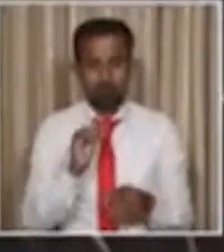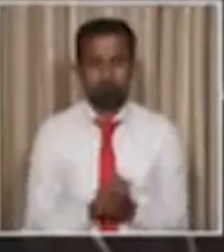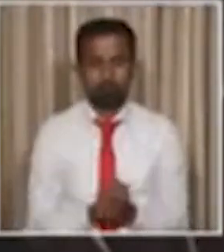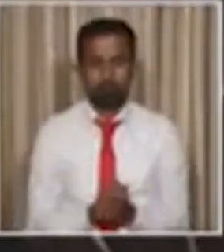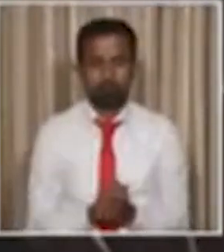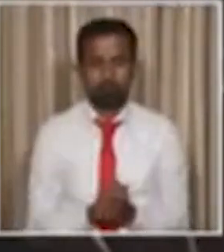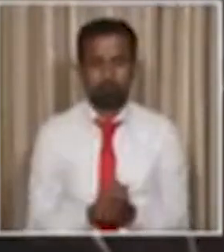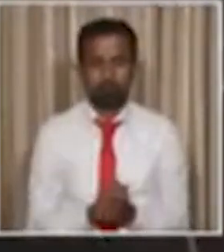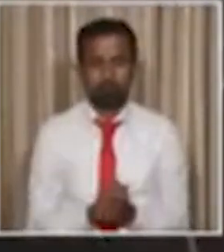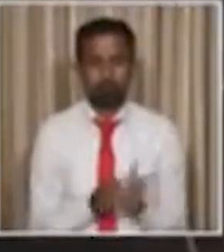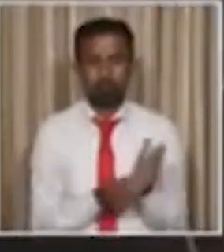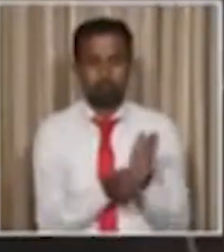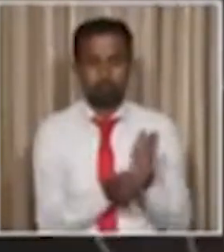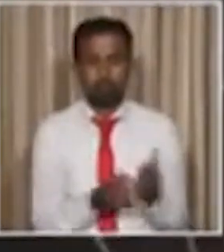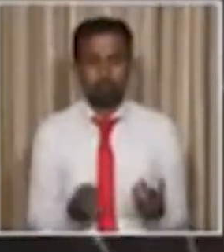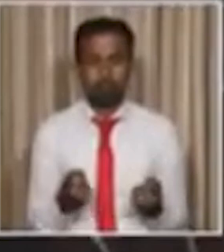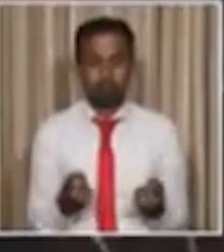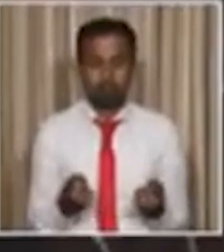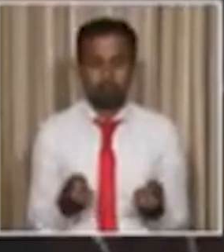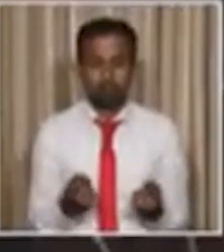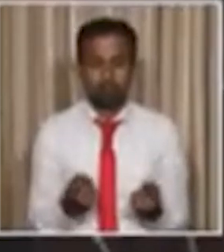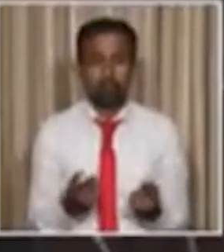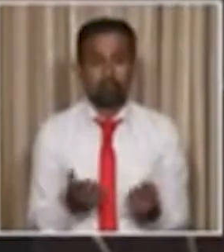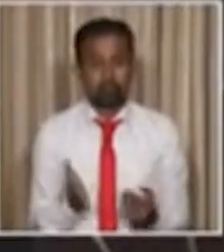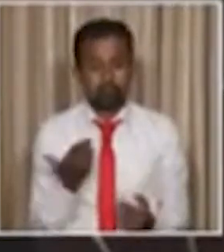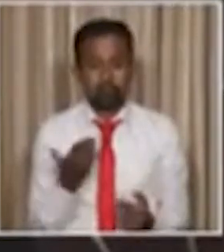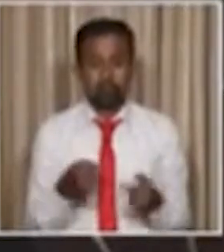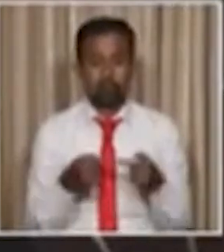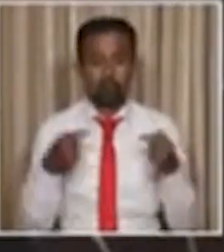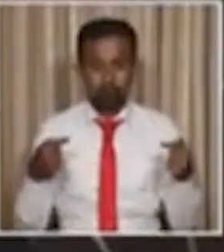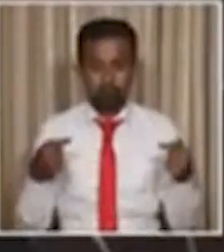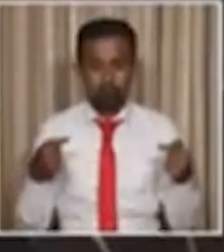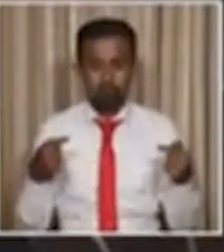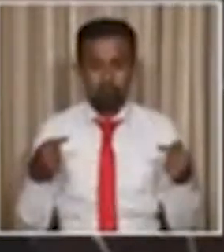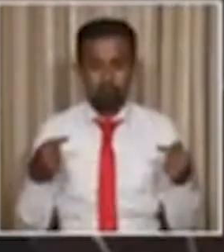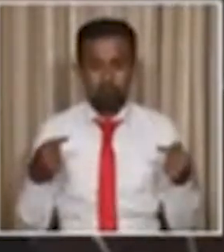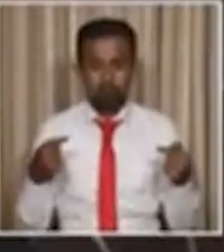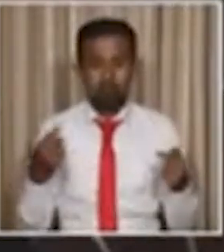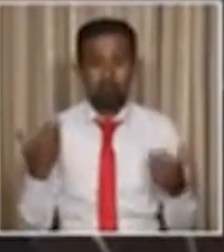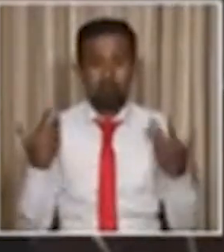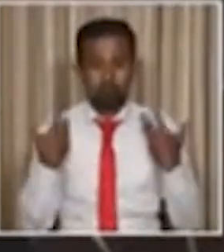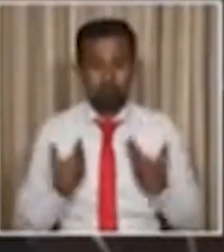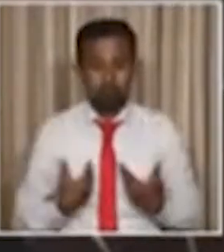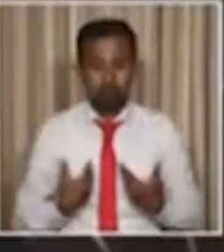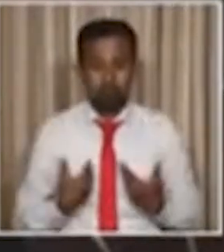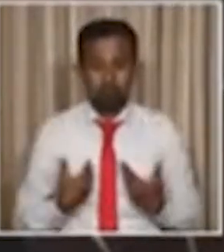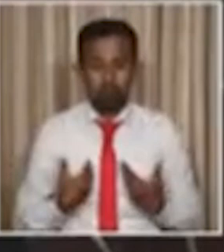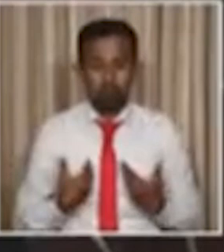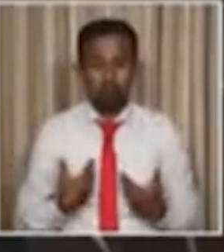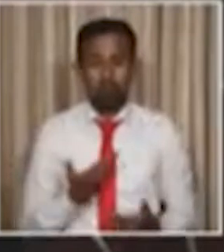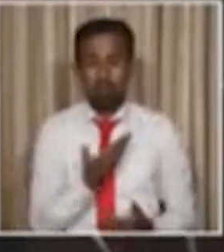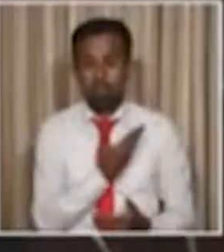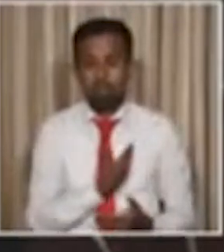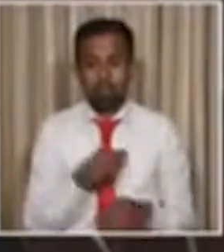අවසන් මෙරවරේගේ ඌමනාවන් පාකම් නිසා ඊට එරෙහිවීම නිසා ඇඟපුරා අදටත් ඒ කැලල